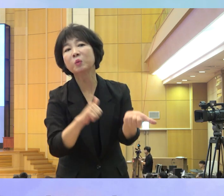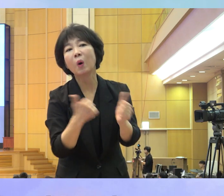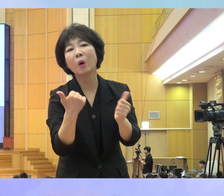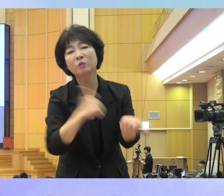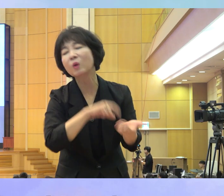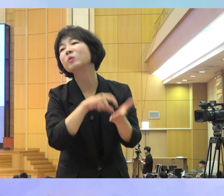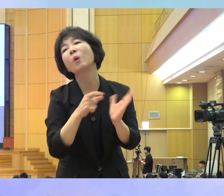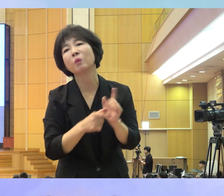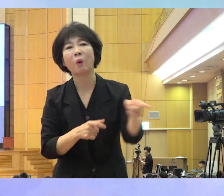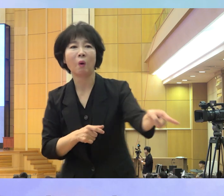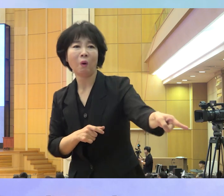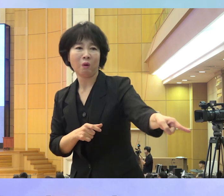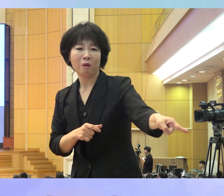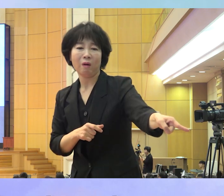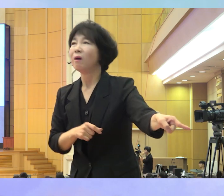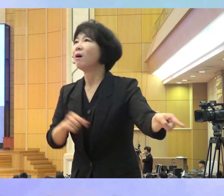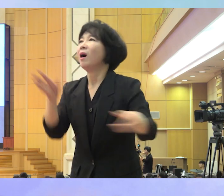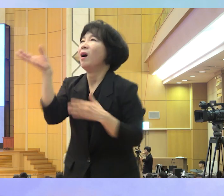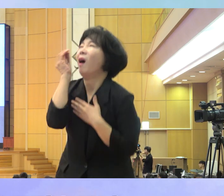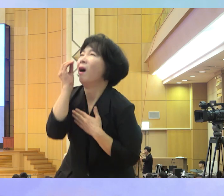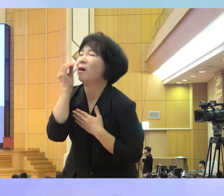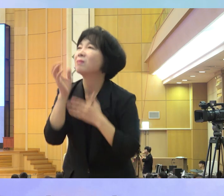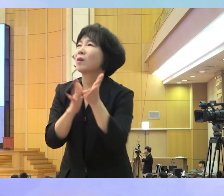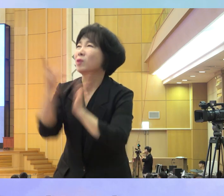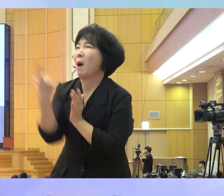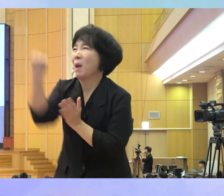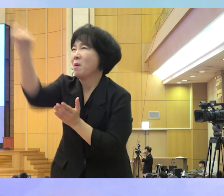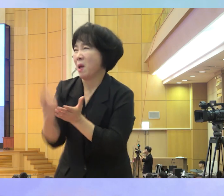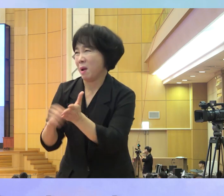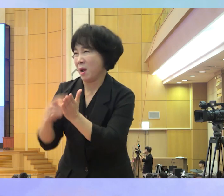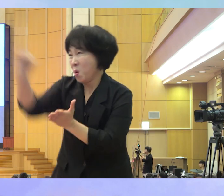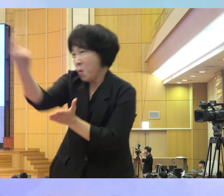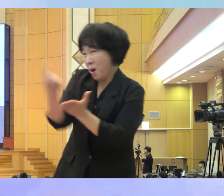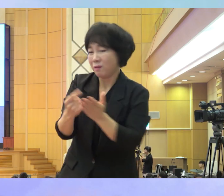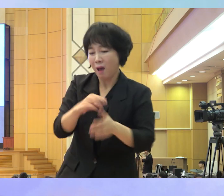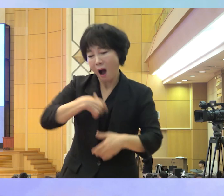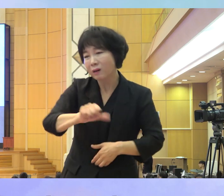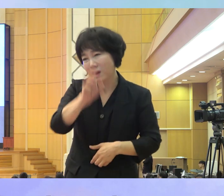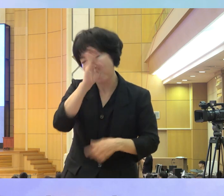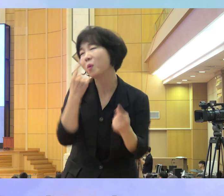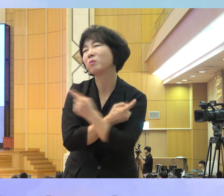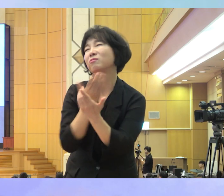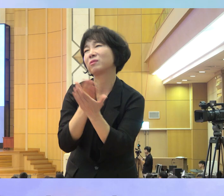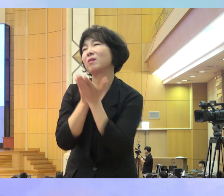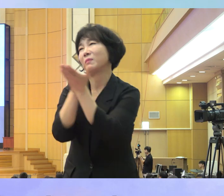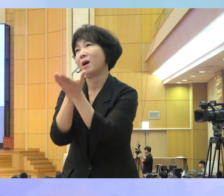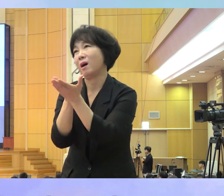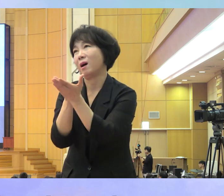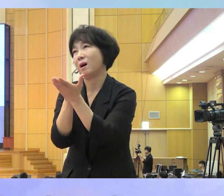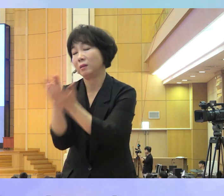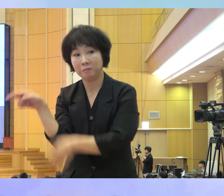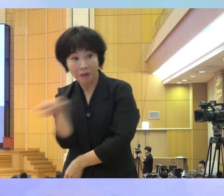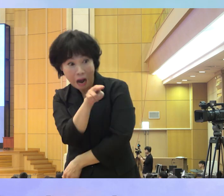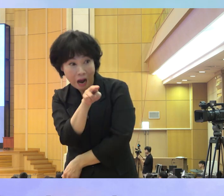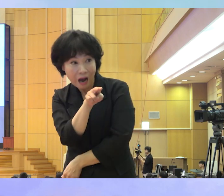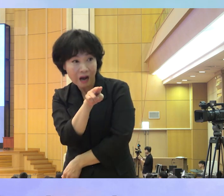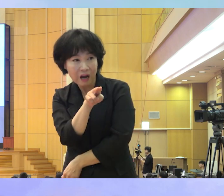내려오셔서 내 아들의 병을 고쳐주소서 하니 그가 거의 죽게